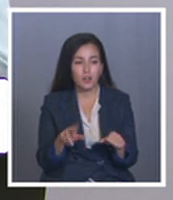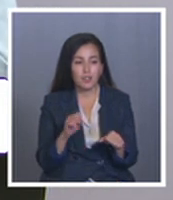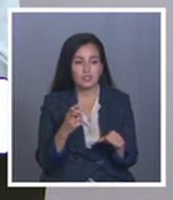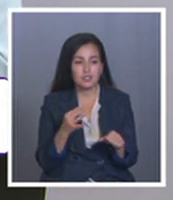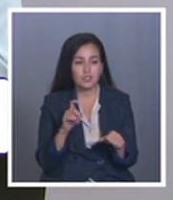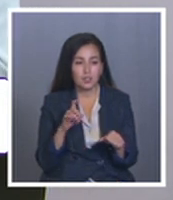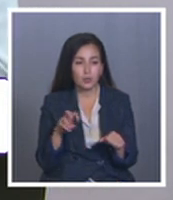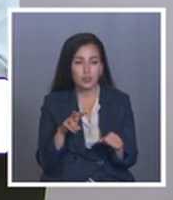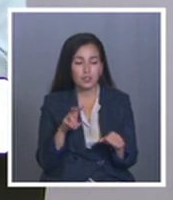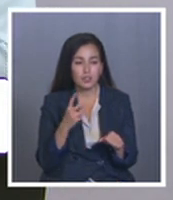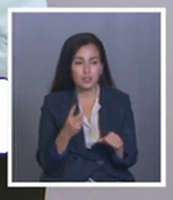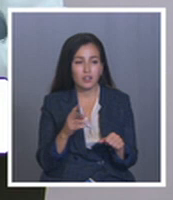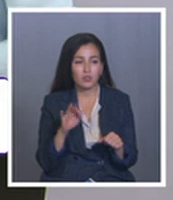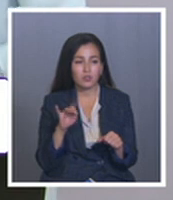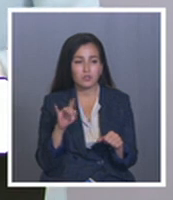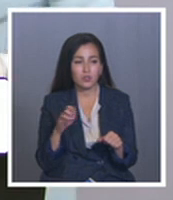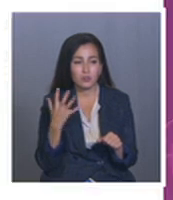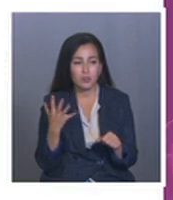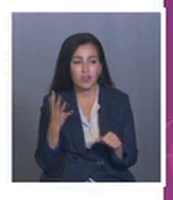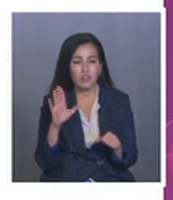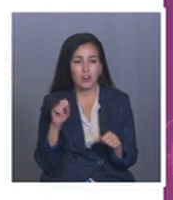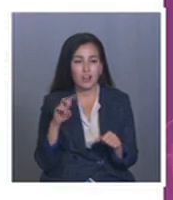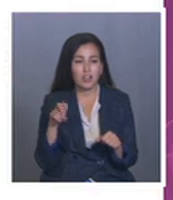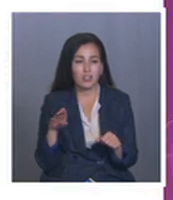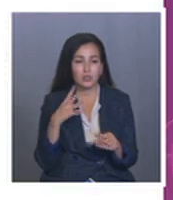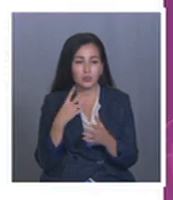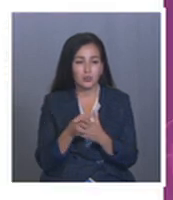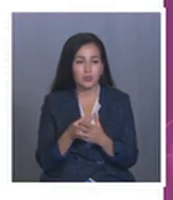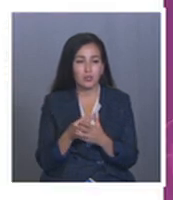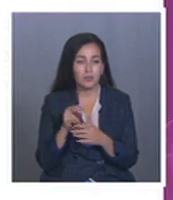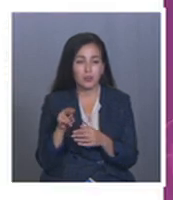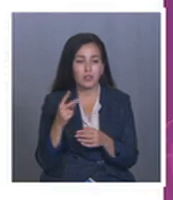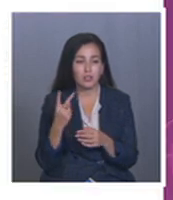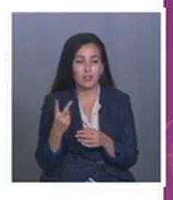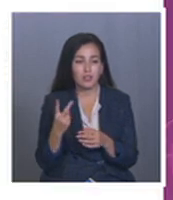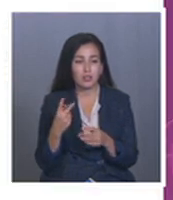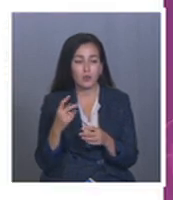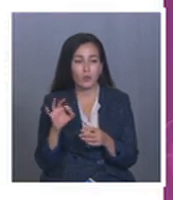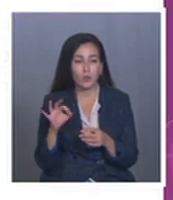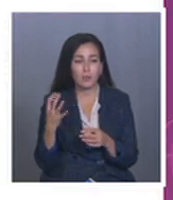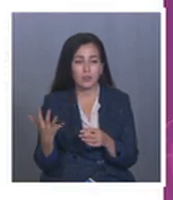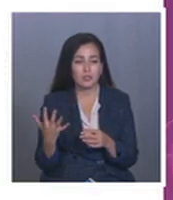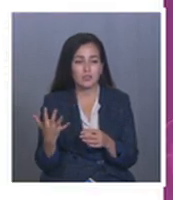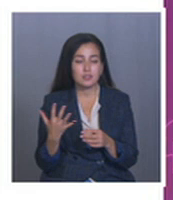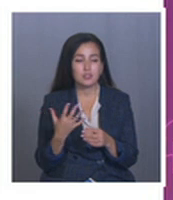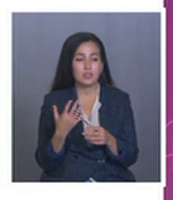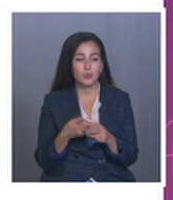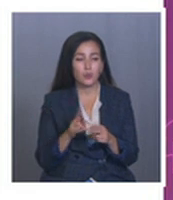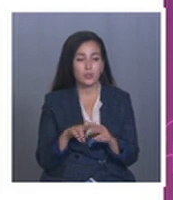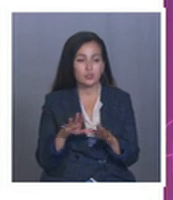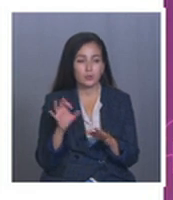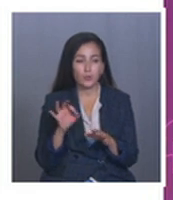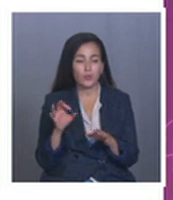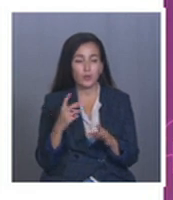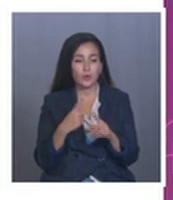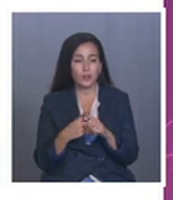2, фосфордың 5 валентті оксидінің формуласы P2O5 болады. Осы жерде 0-ді қосынды